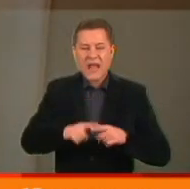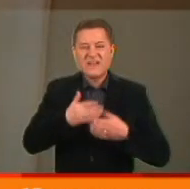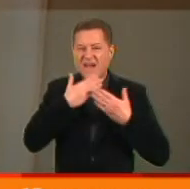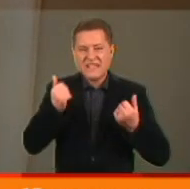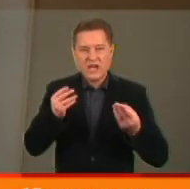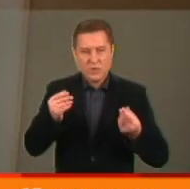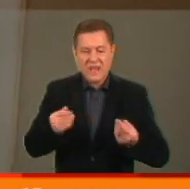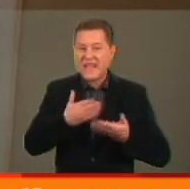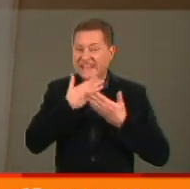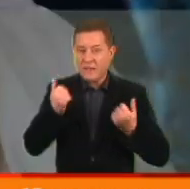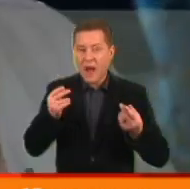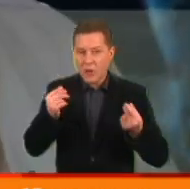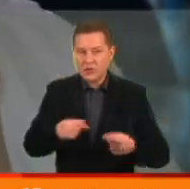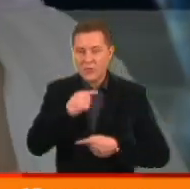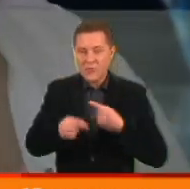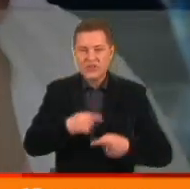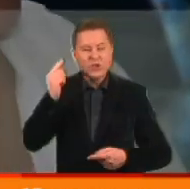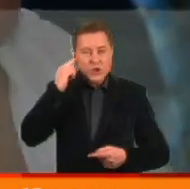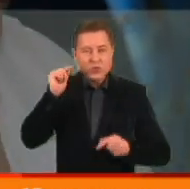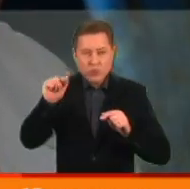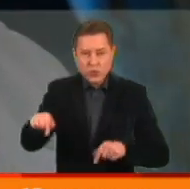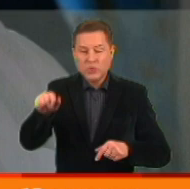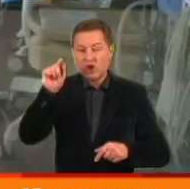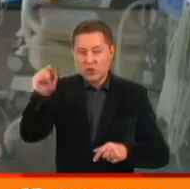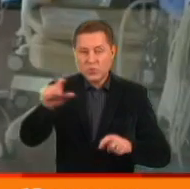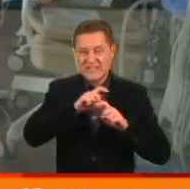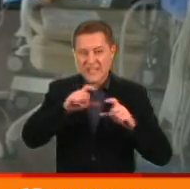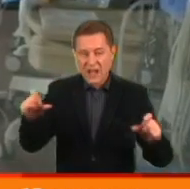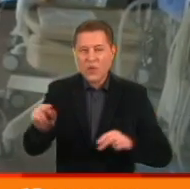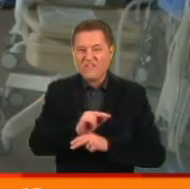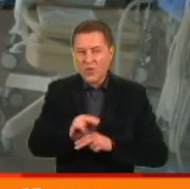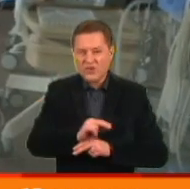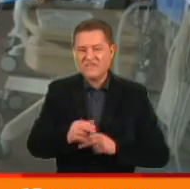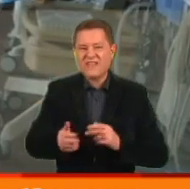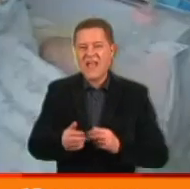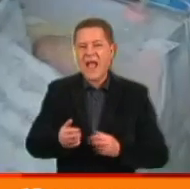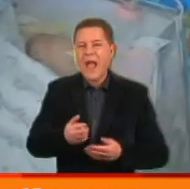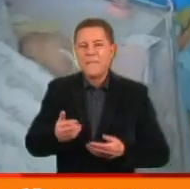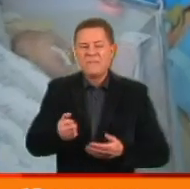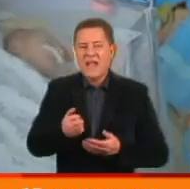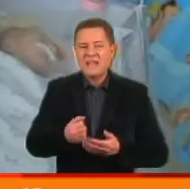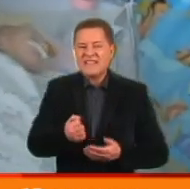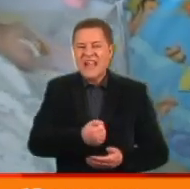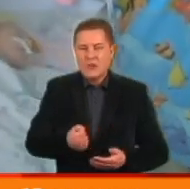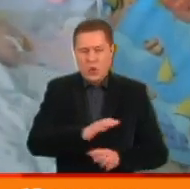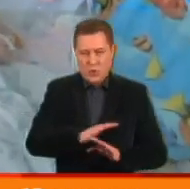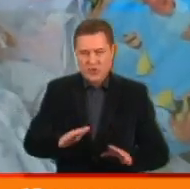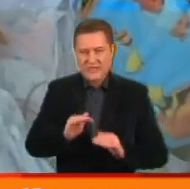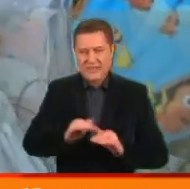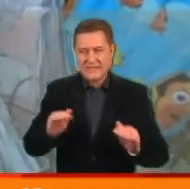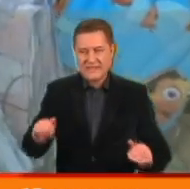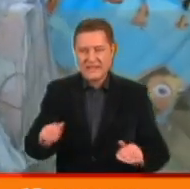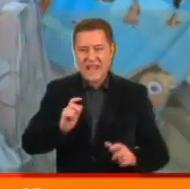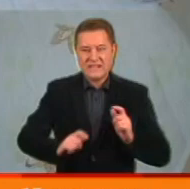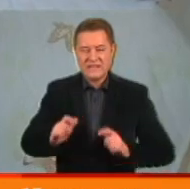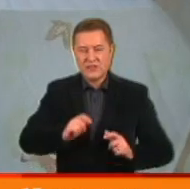Нема грошей, це постійно чують і тут. Це профільний заклад із виходжування недоношених дітей, інститут педіатрії, акушерства та гінекології.